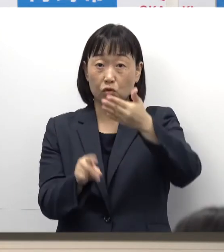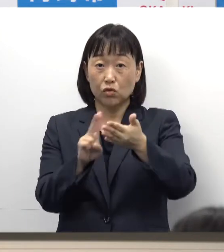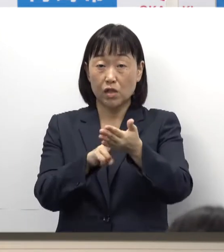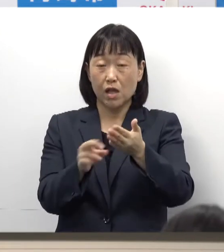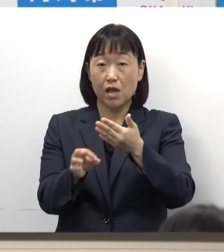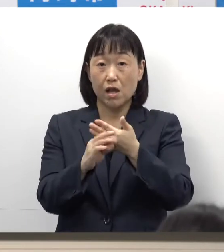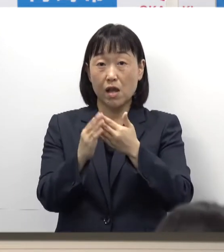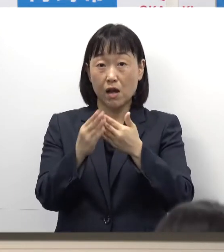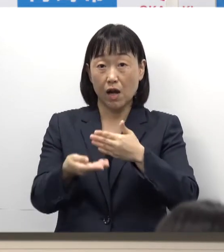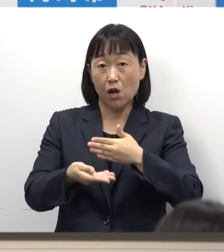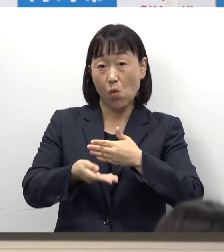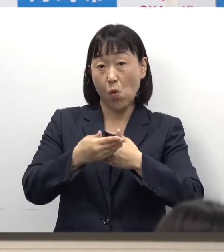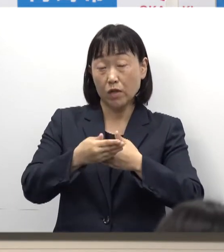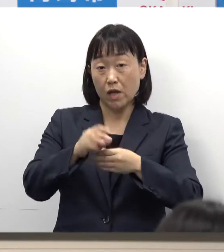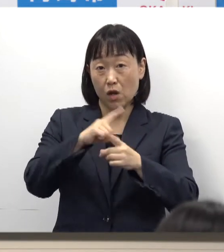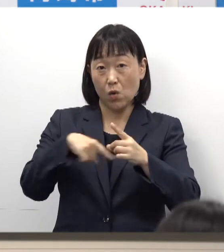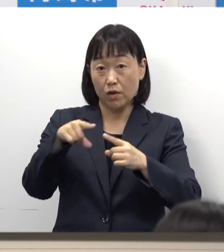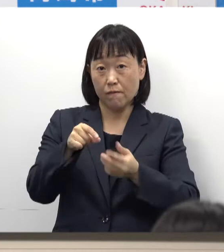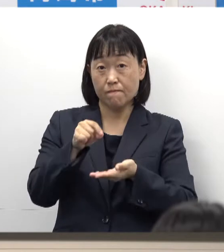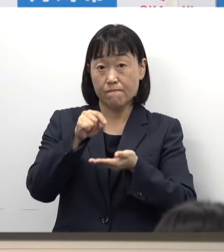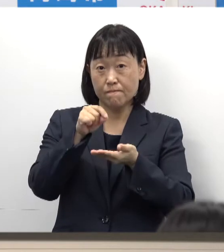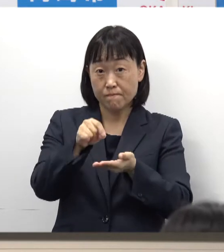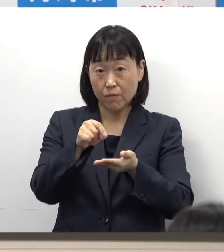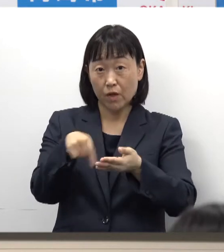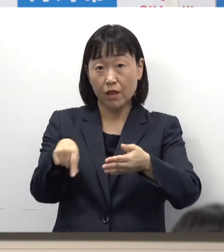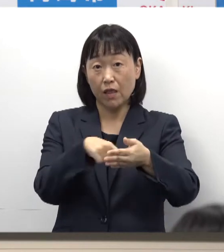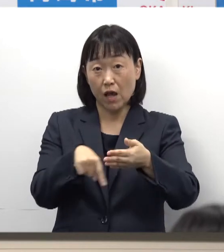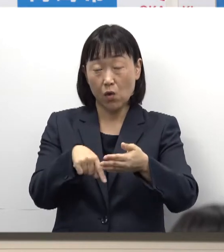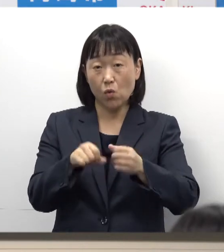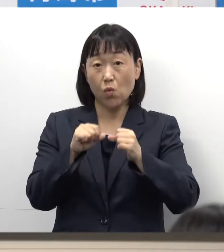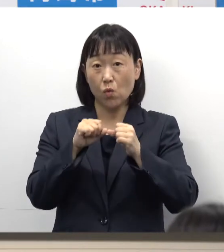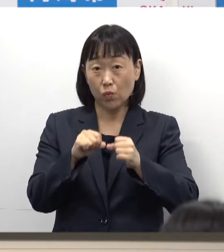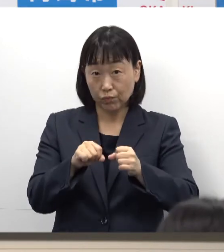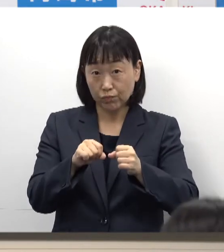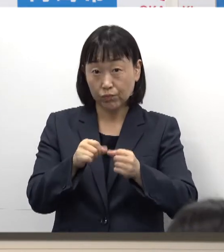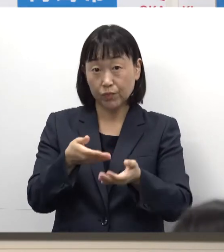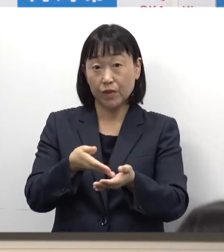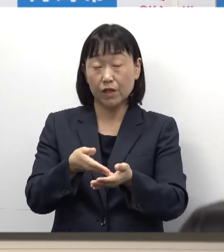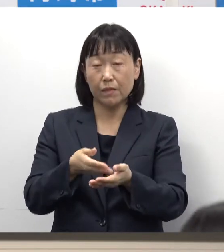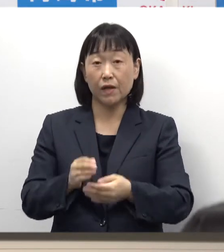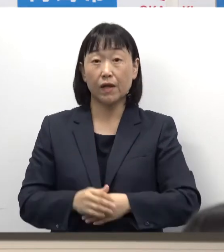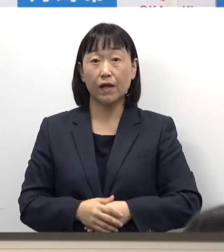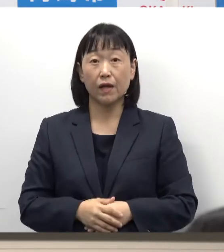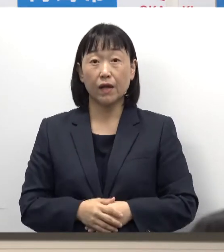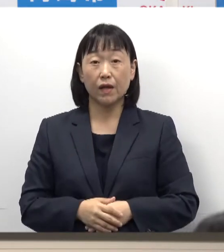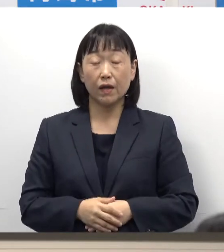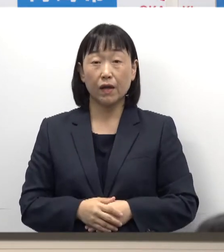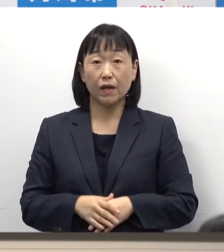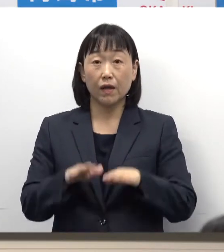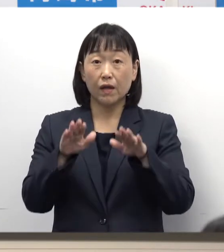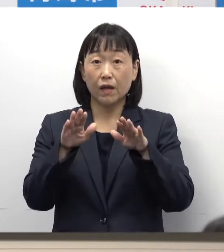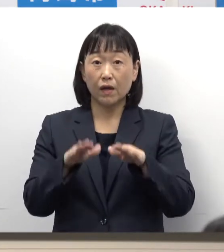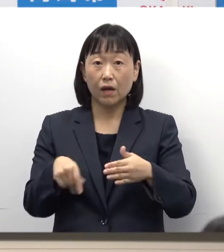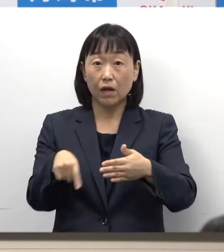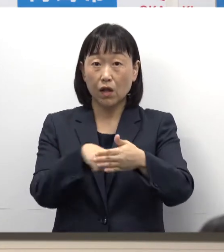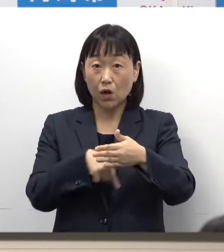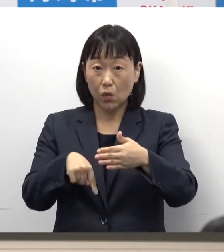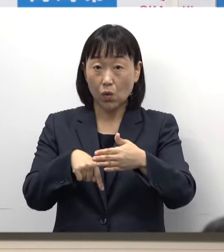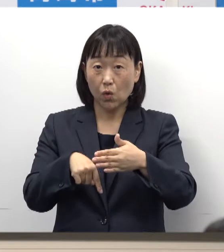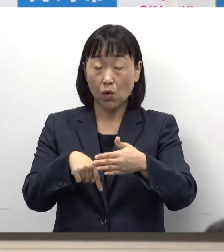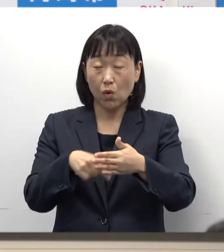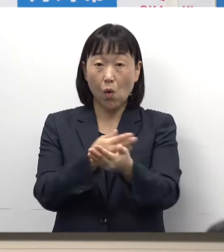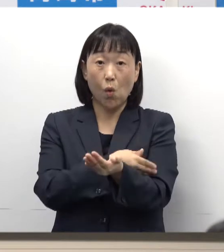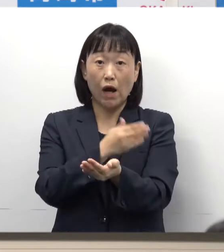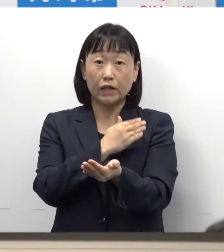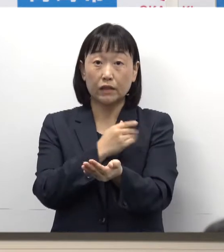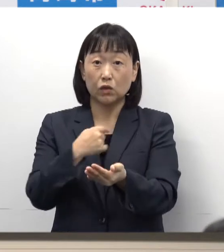予算を計上して実施予定の主な授業について御説明申し上げますここで説明する各事業は何も